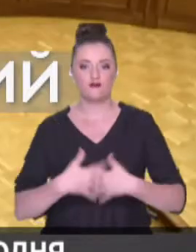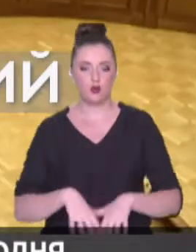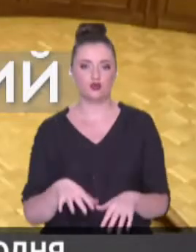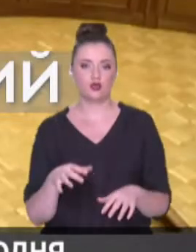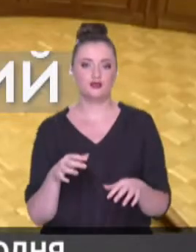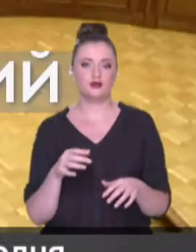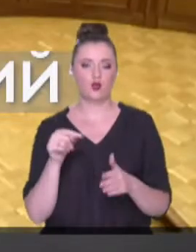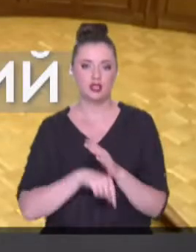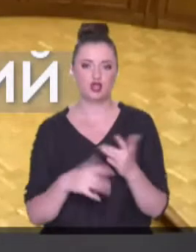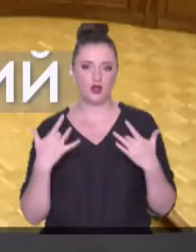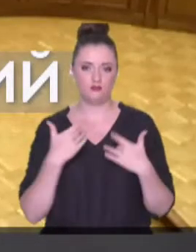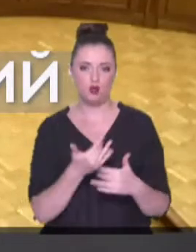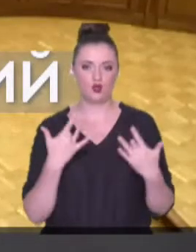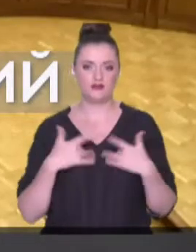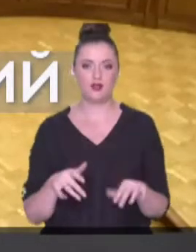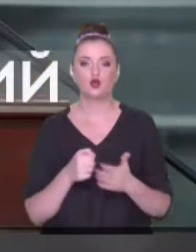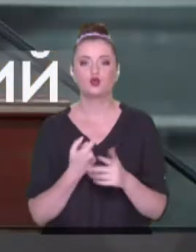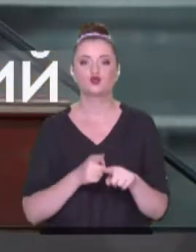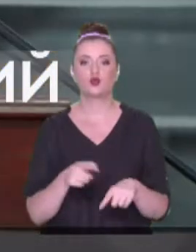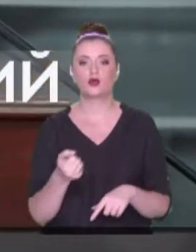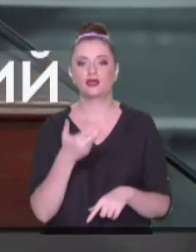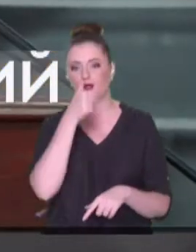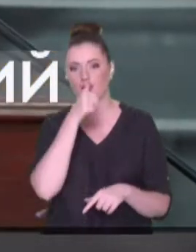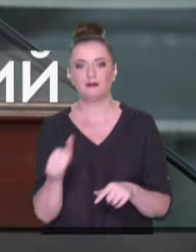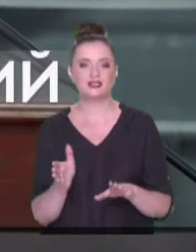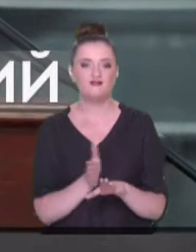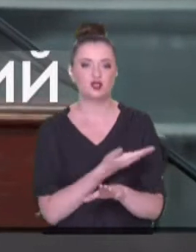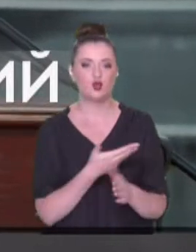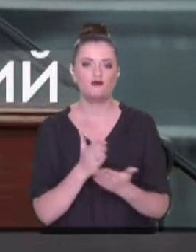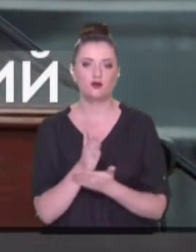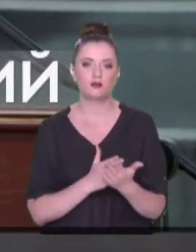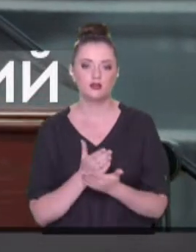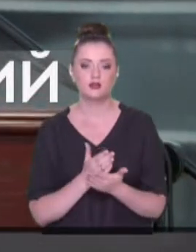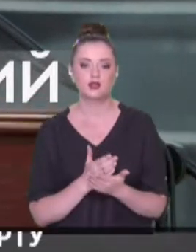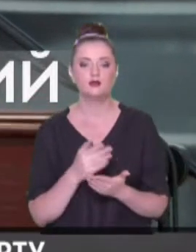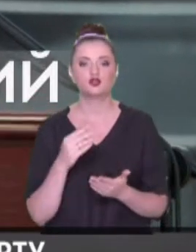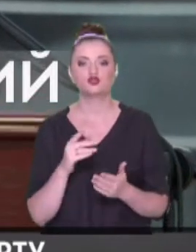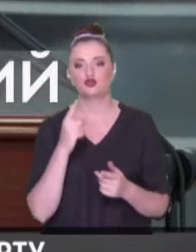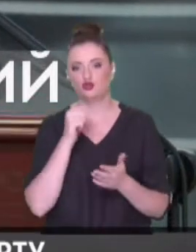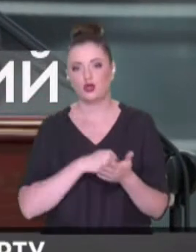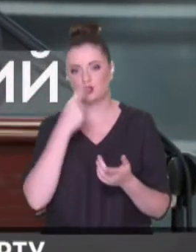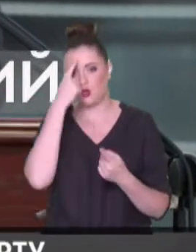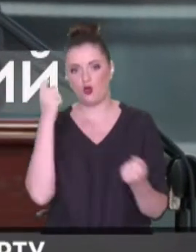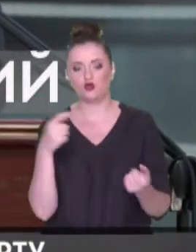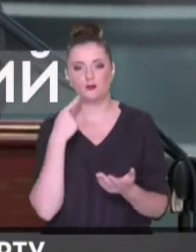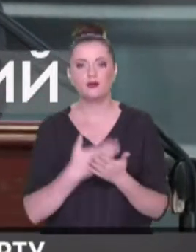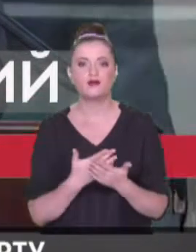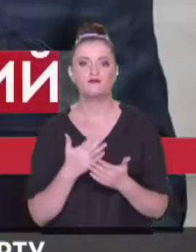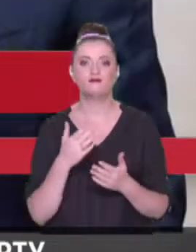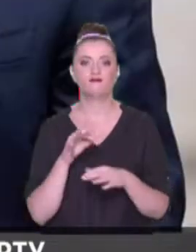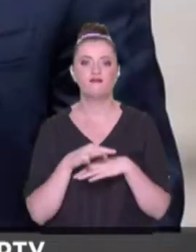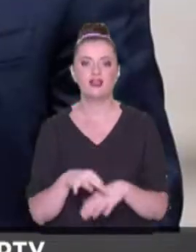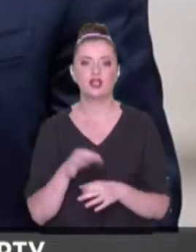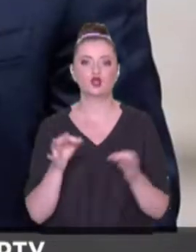його звільнення. До цього його кілька місяців відсторонювали від посади через оголошення підозри у введенні суду в оману та